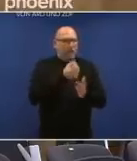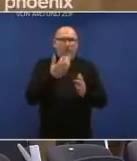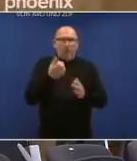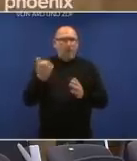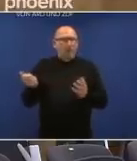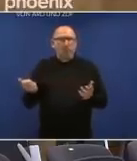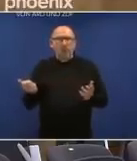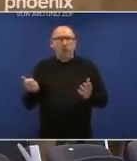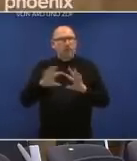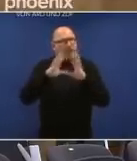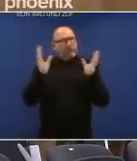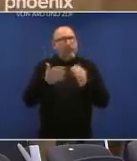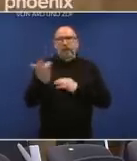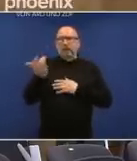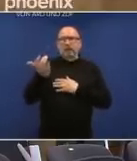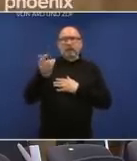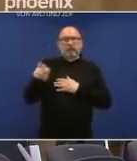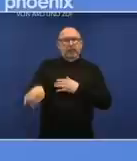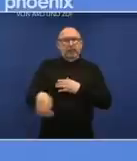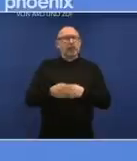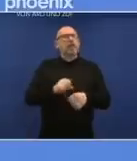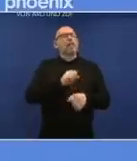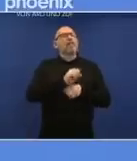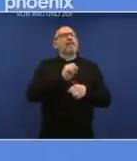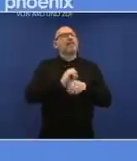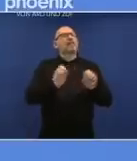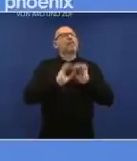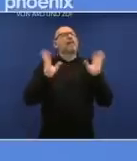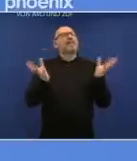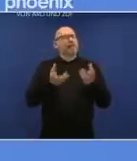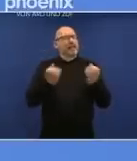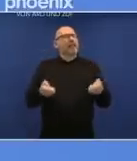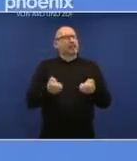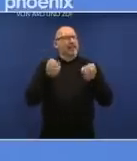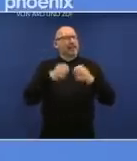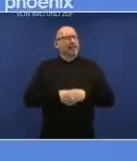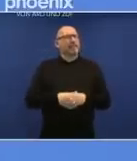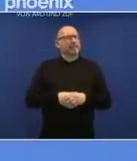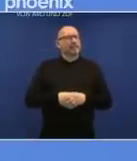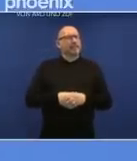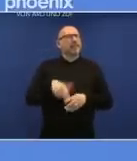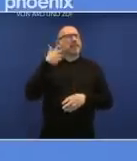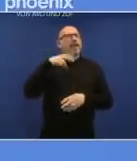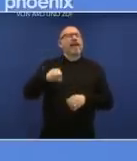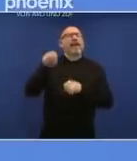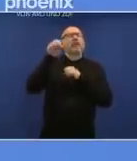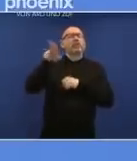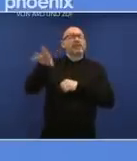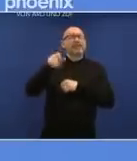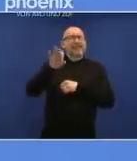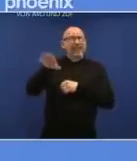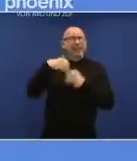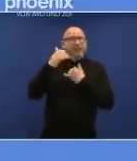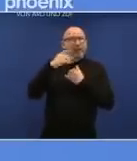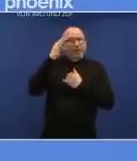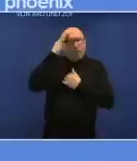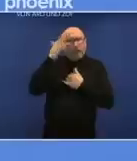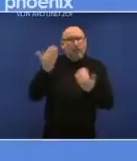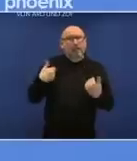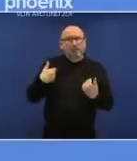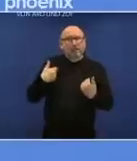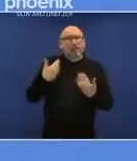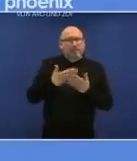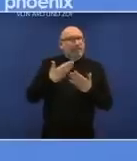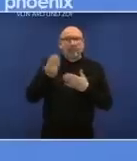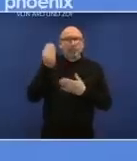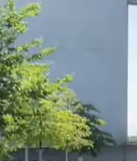zur Kritik stehen, dass das die Bekämpfung der Pandemie sehr, sehr erschwere. Herr Reitschuster, nochmal, ich kenne diesen ZDF-Bericht nicht, ich werde den nicht kommentieren an